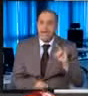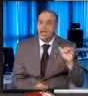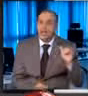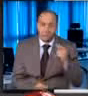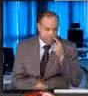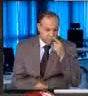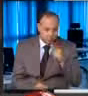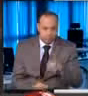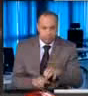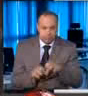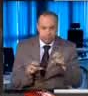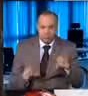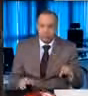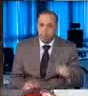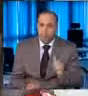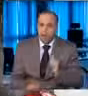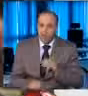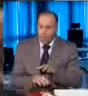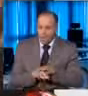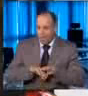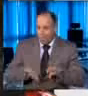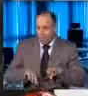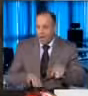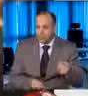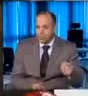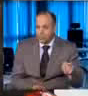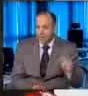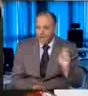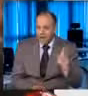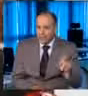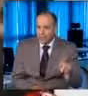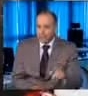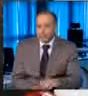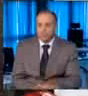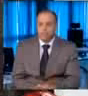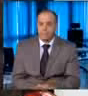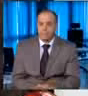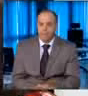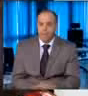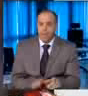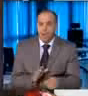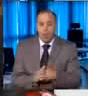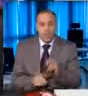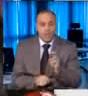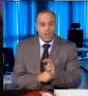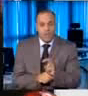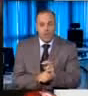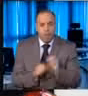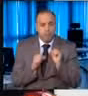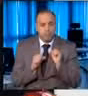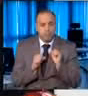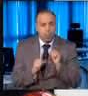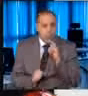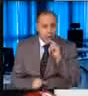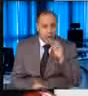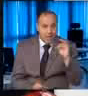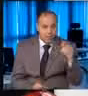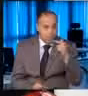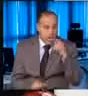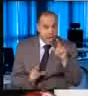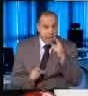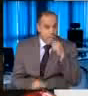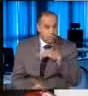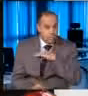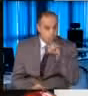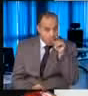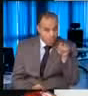طالبوا بانفصال ولايتهم في حال بقاء ترامب في منصبه. وفي أول تعليق له على التظاهرات حمل ترامب وسائل الإعلام